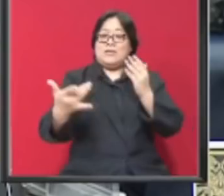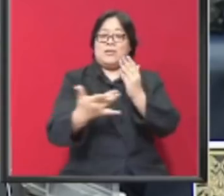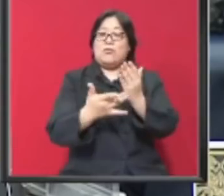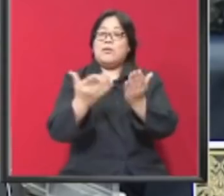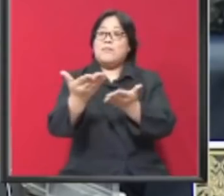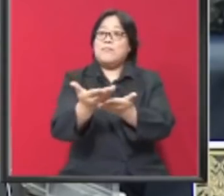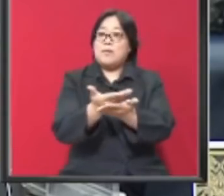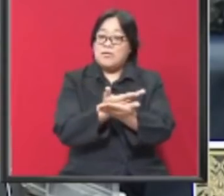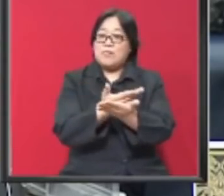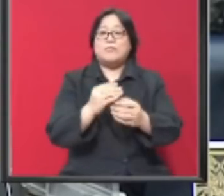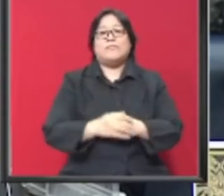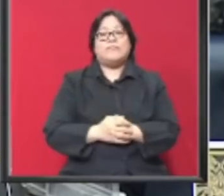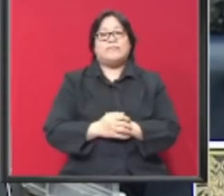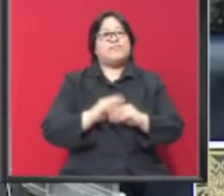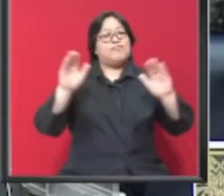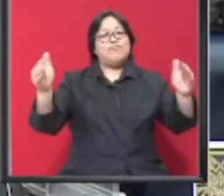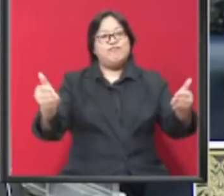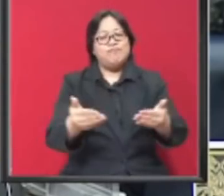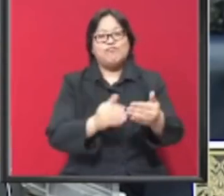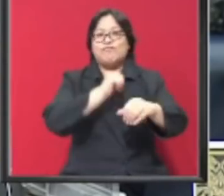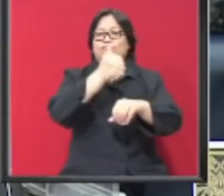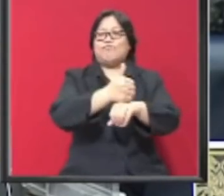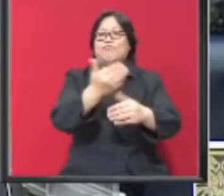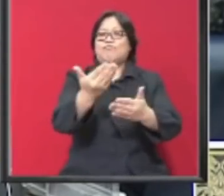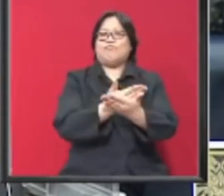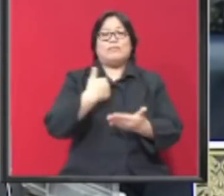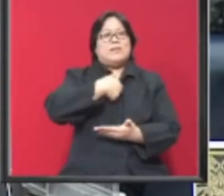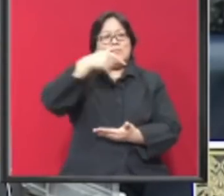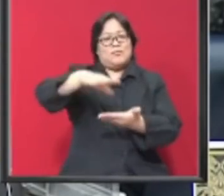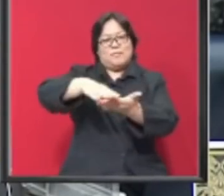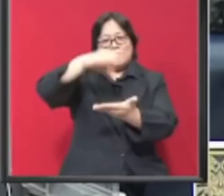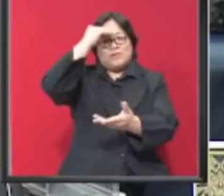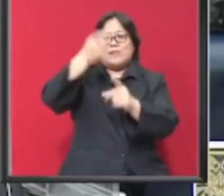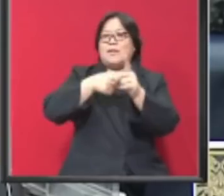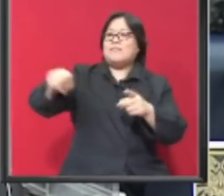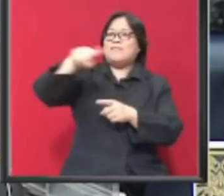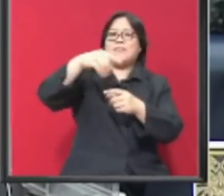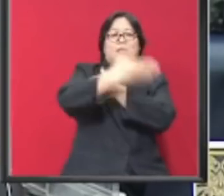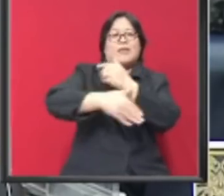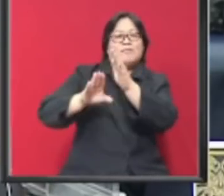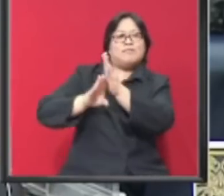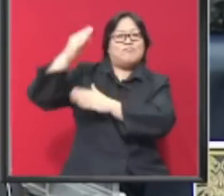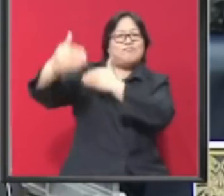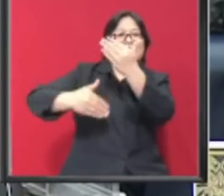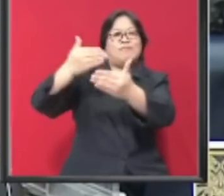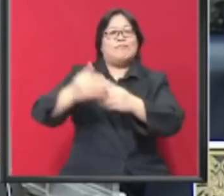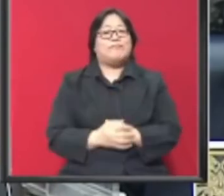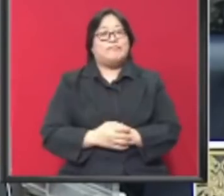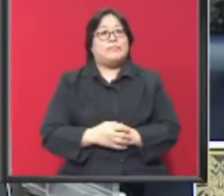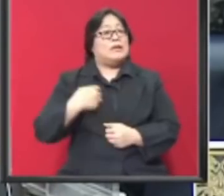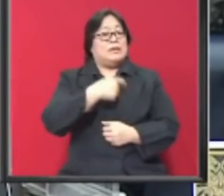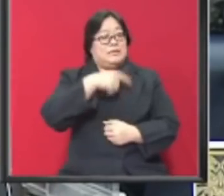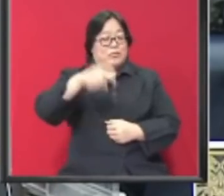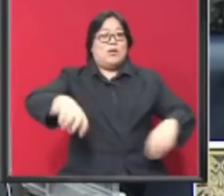baru yang telah diperkenalkan kita perlu belajar daripada mereka yang percaya kita